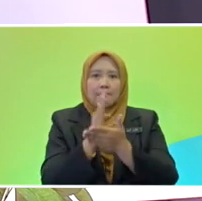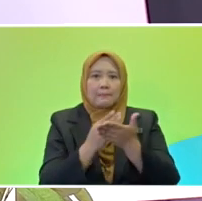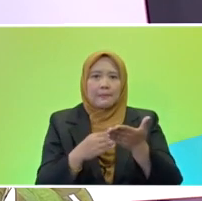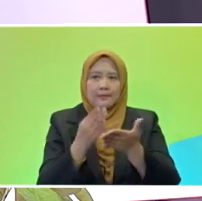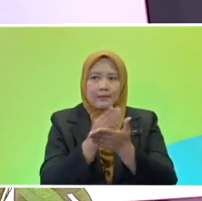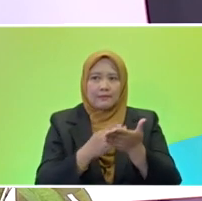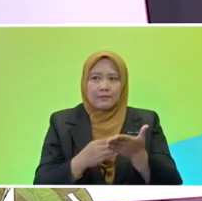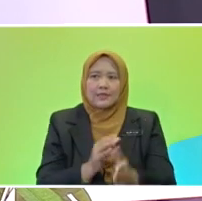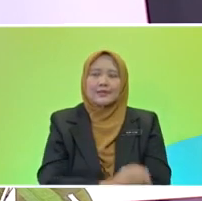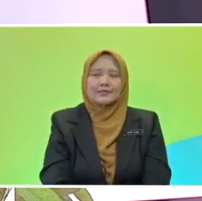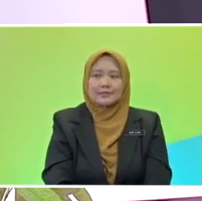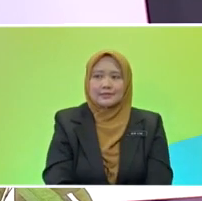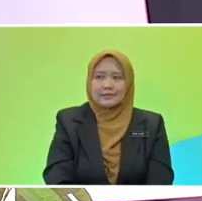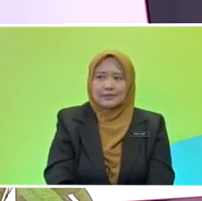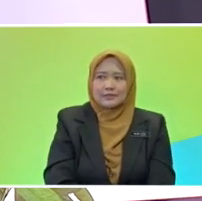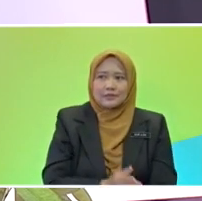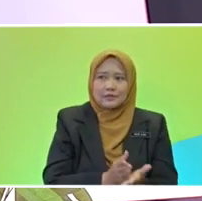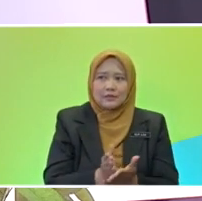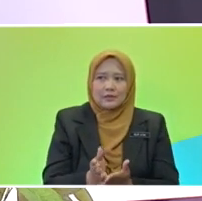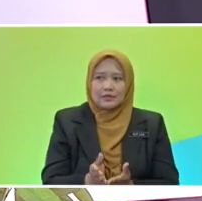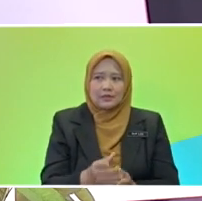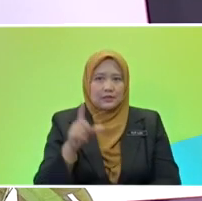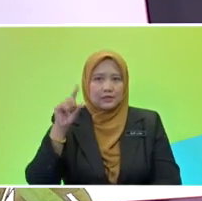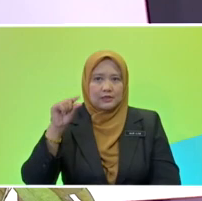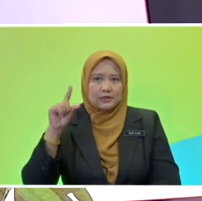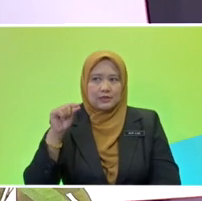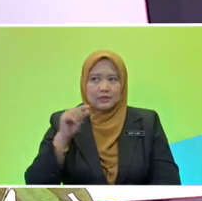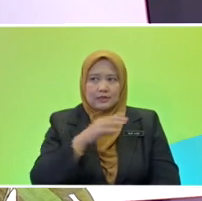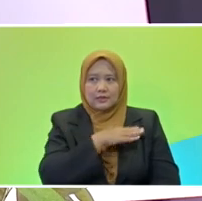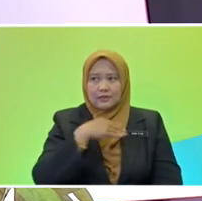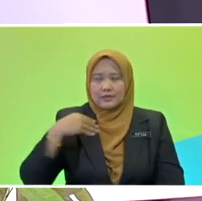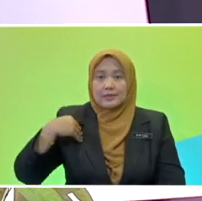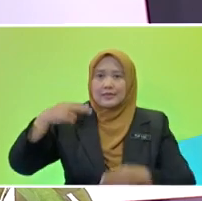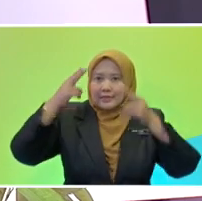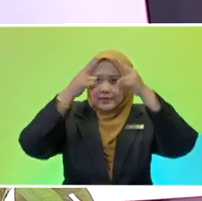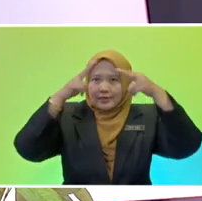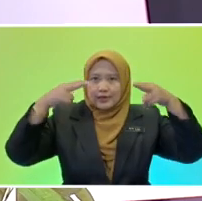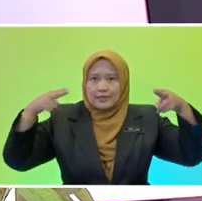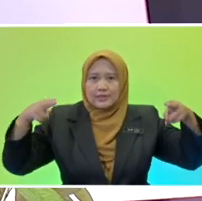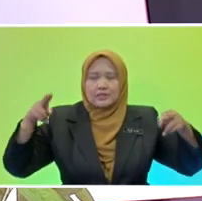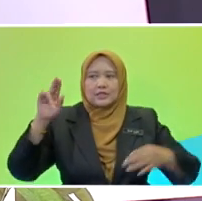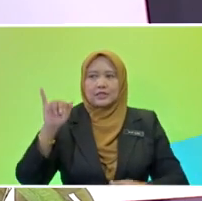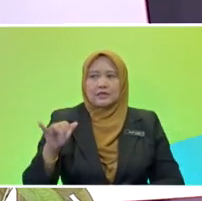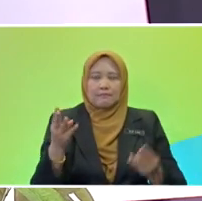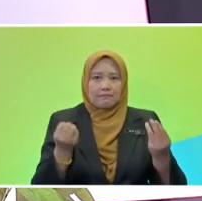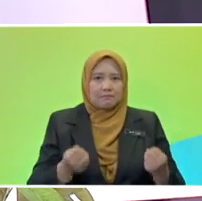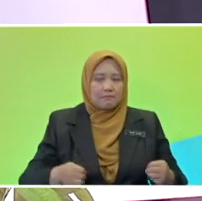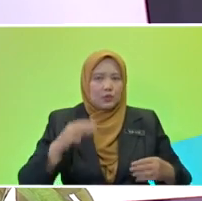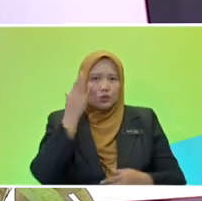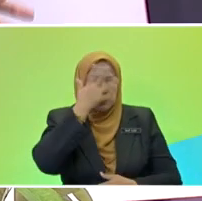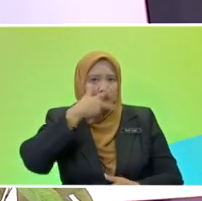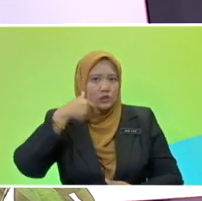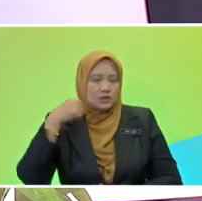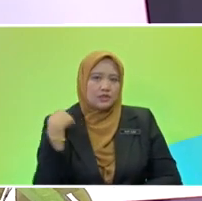dan seterusnya kita adegam dan kita ada mungkin sedikit hiasan-hiasan yang kita bagi mencantikkan